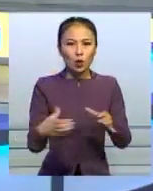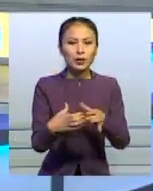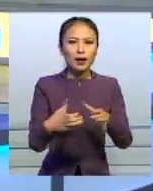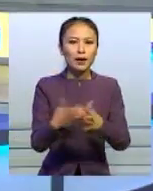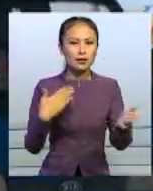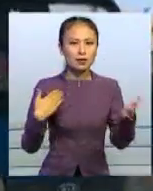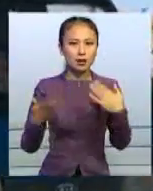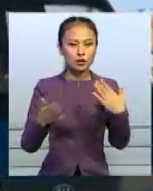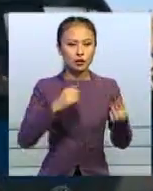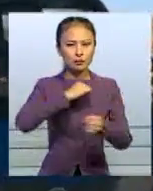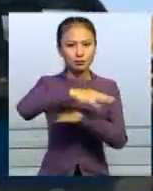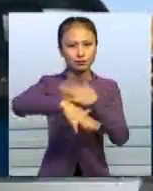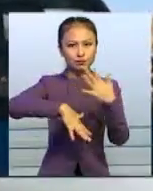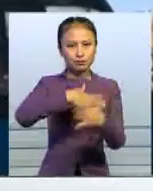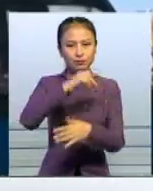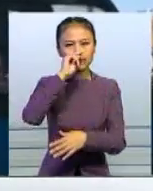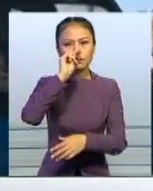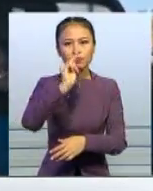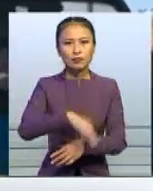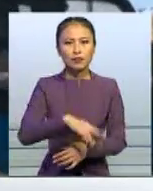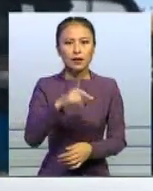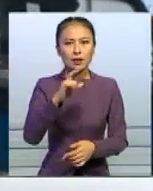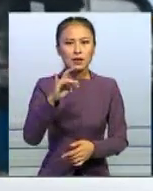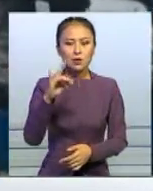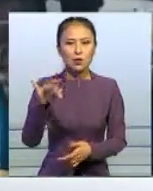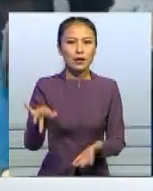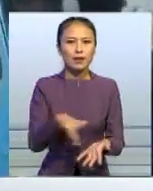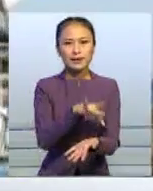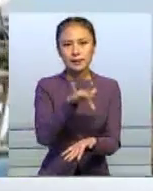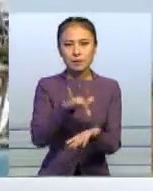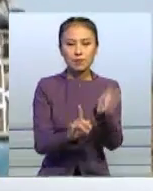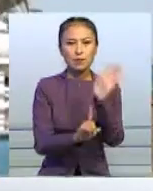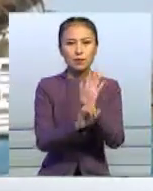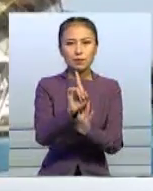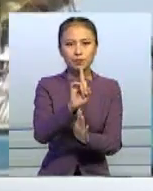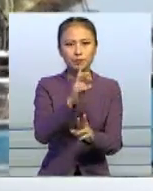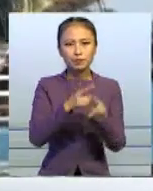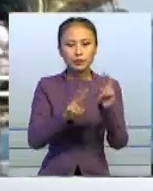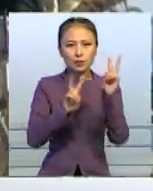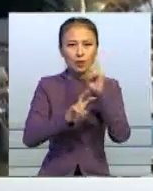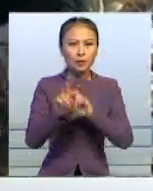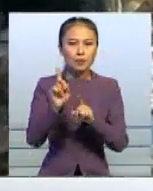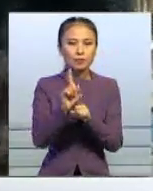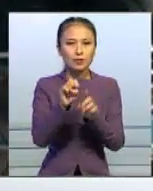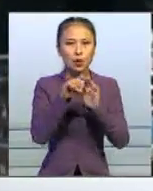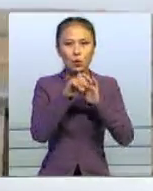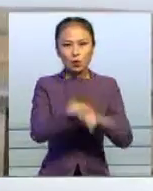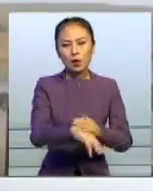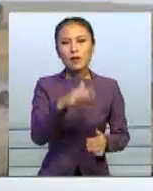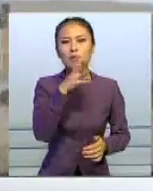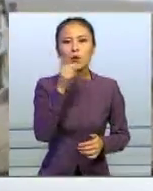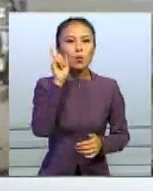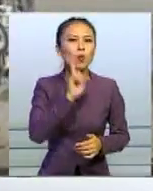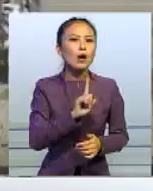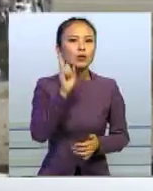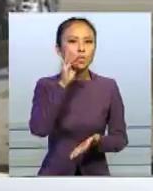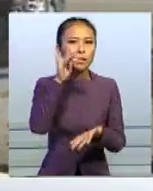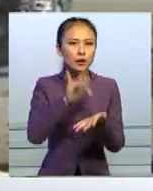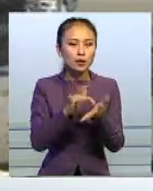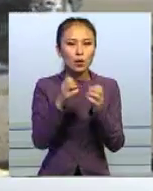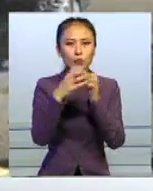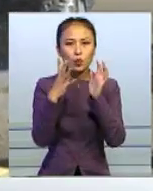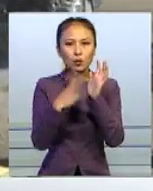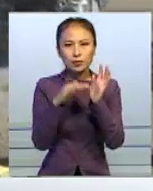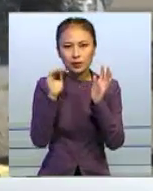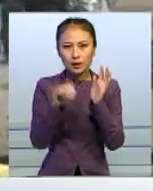ланкестік тобының арасындағы шайқастың кесірінен Дейр-эз-Зор қаласынан бас сауғалап, қашып шығуға мәжбір болған. Алайда уақытша орталық